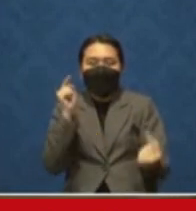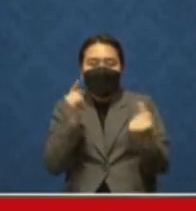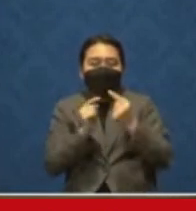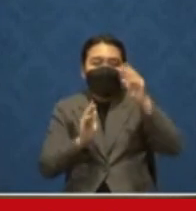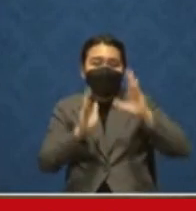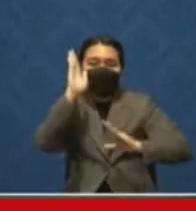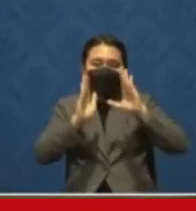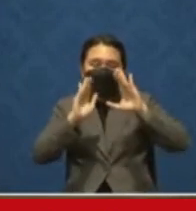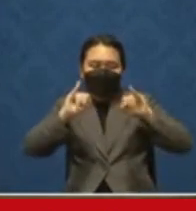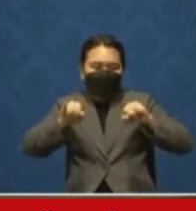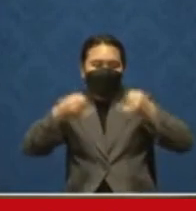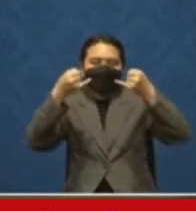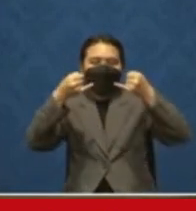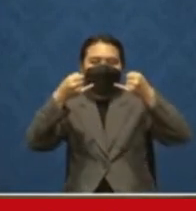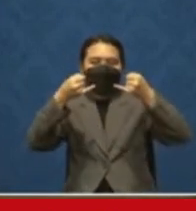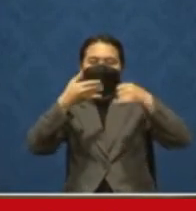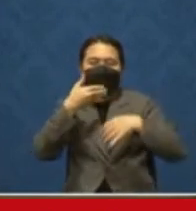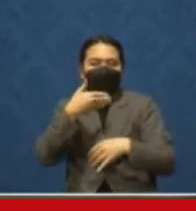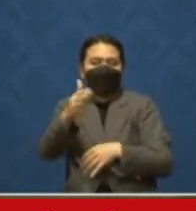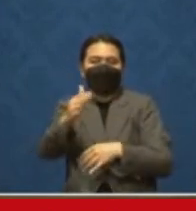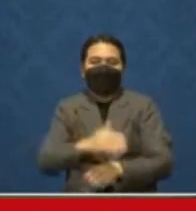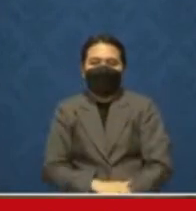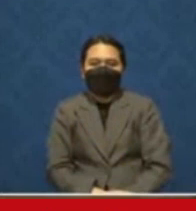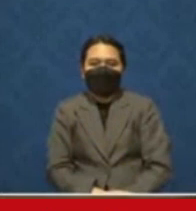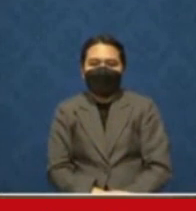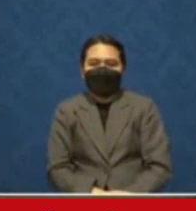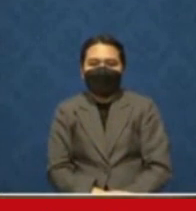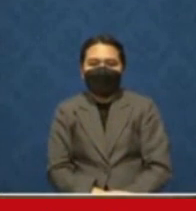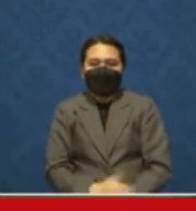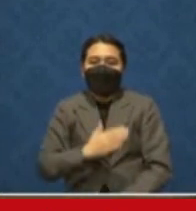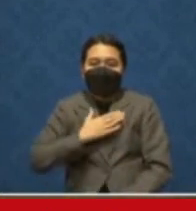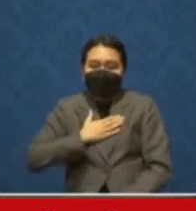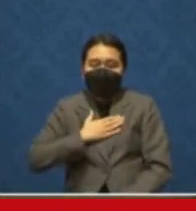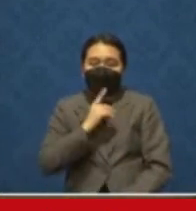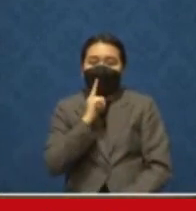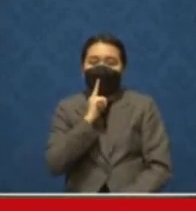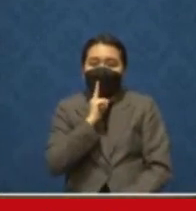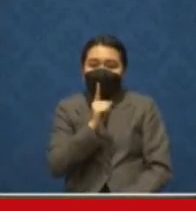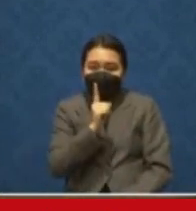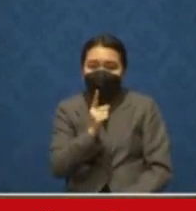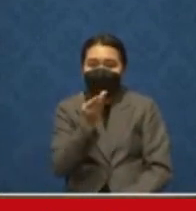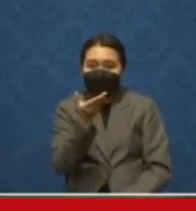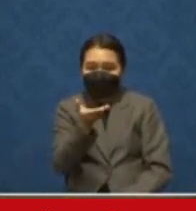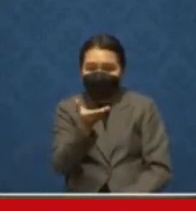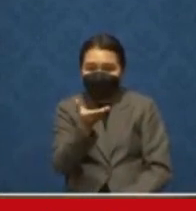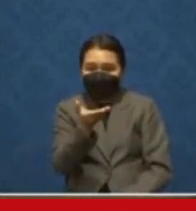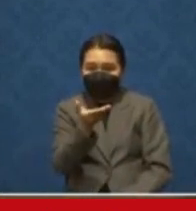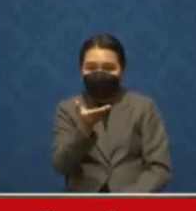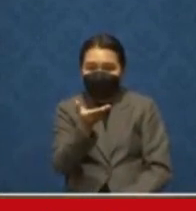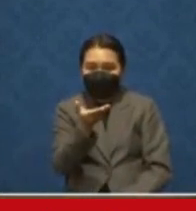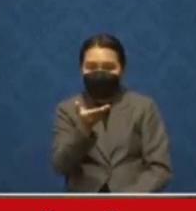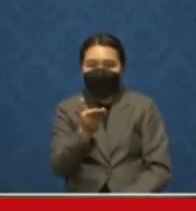ก็พูดกับพูดนะท่านประยุทธ์เนี่ยพี่ก็บอกไม่ผิดแล้วก็คือเป็นปฏิบัติต่อประชาธิปไตยมา